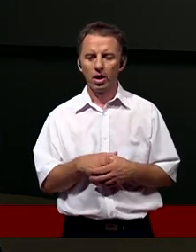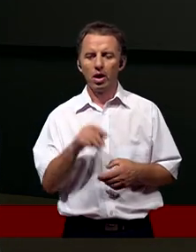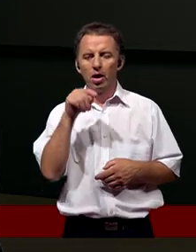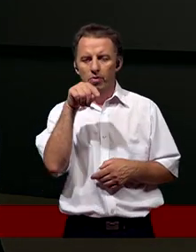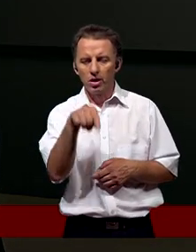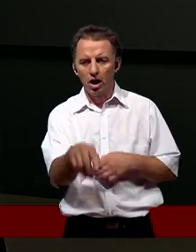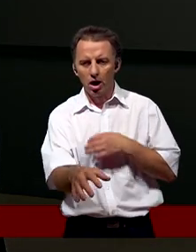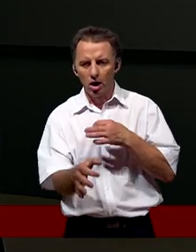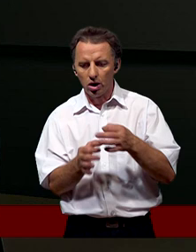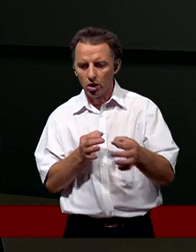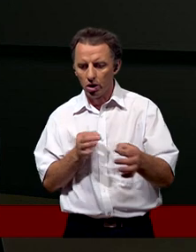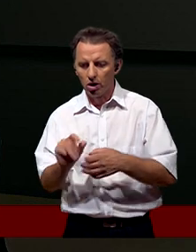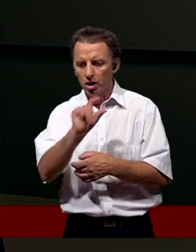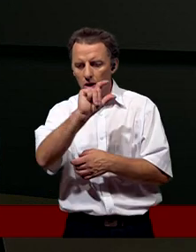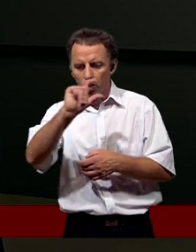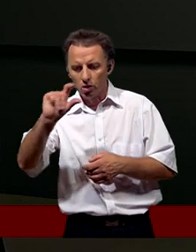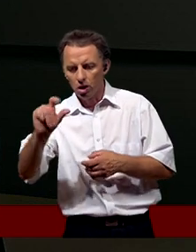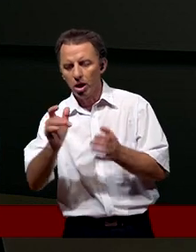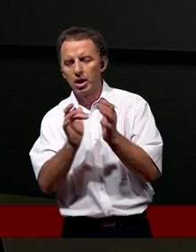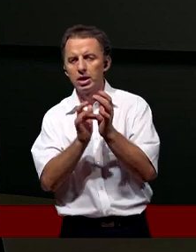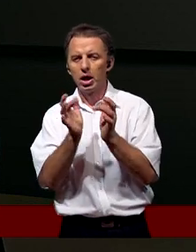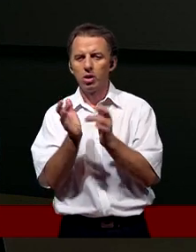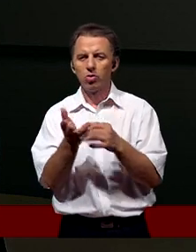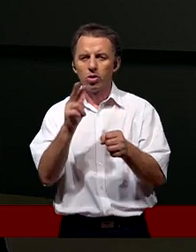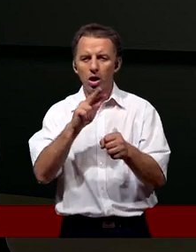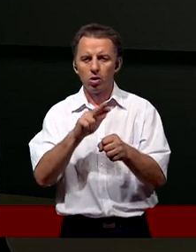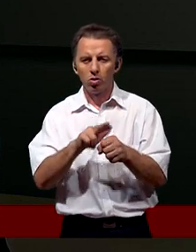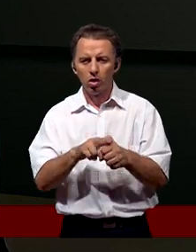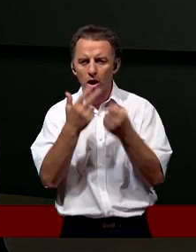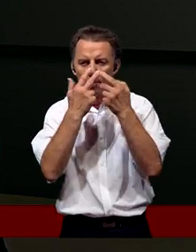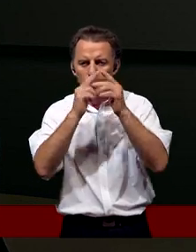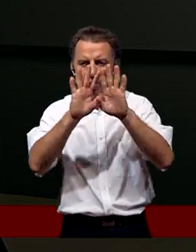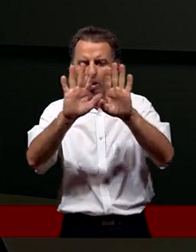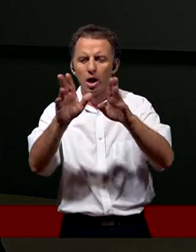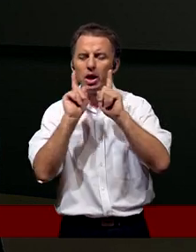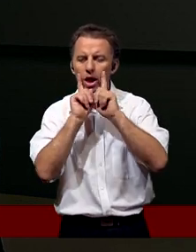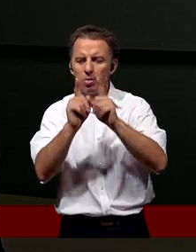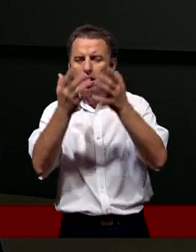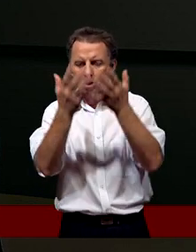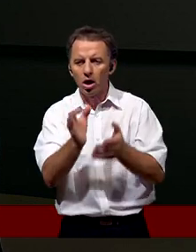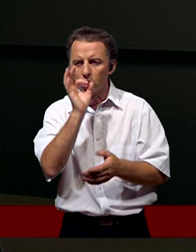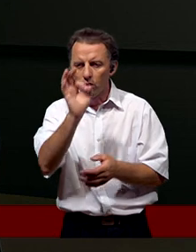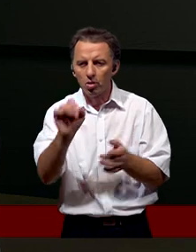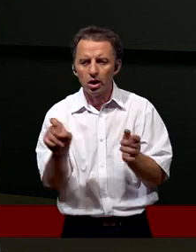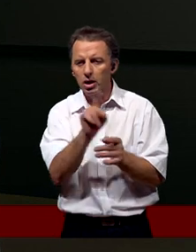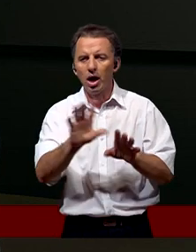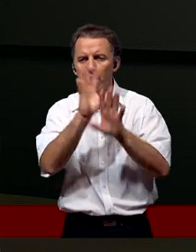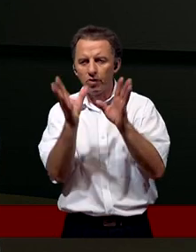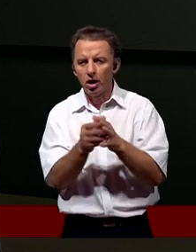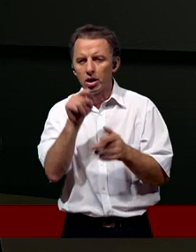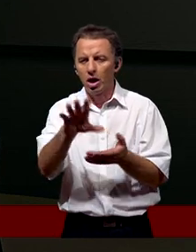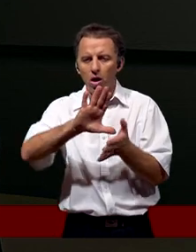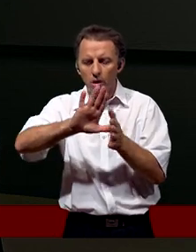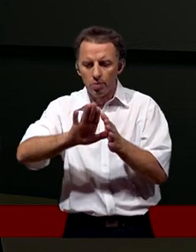właśnie, w tej historii, w tym tekście widzimy Jezusa, który pokazany jest, że on naprawdę chce dobra za wszelką cenę